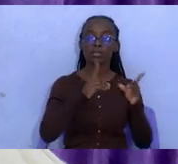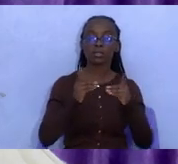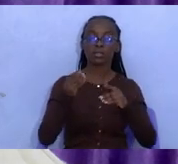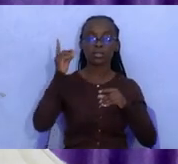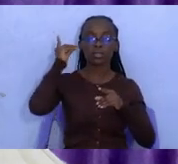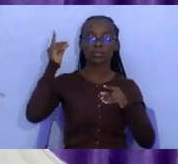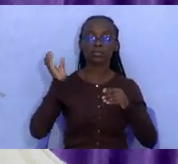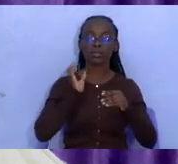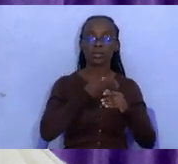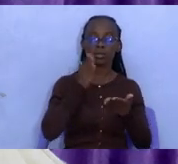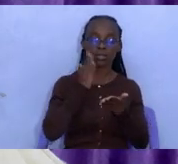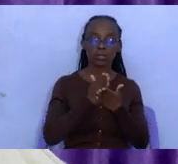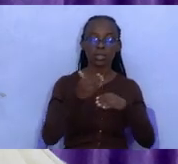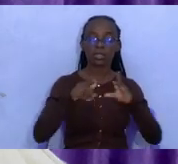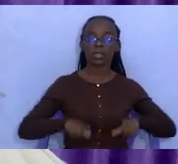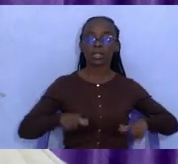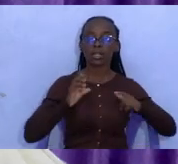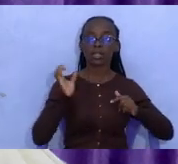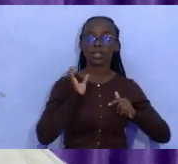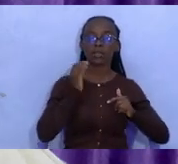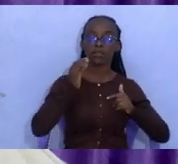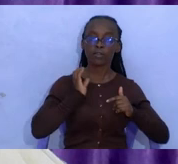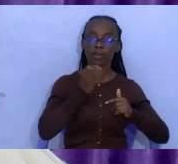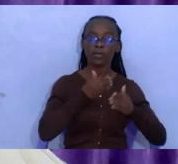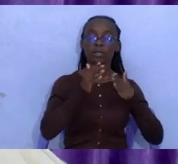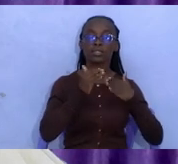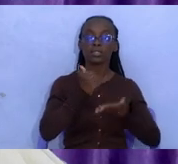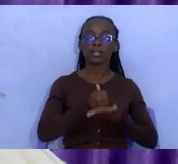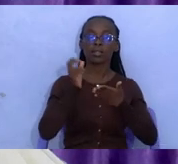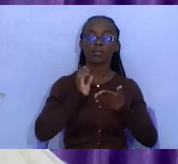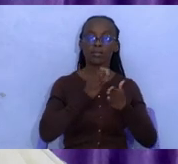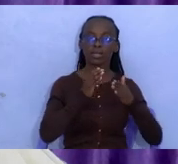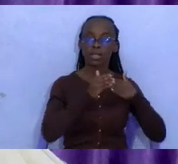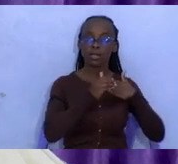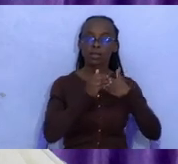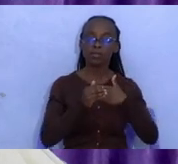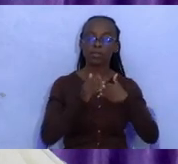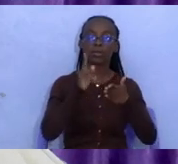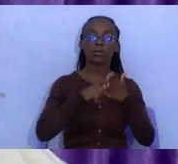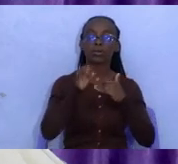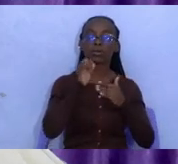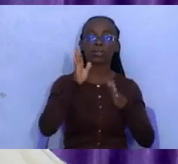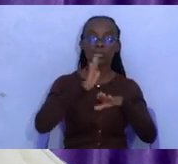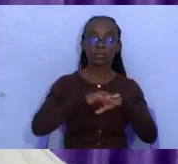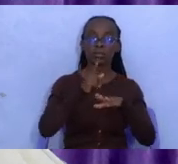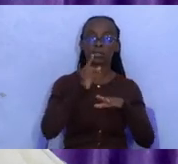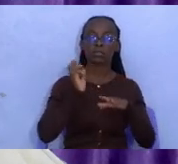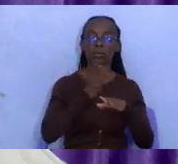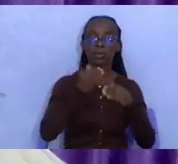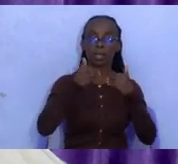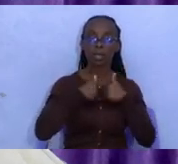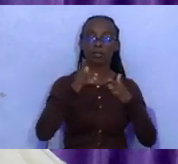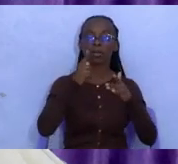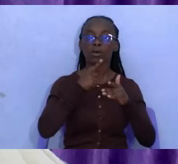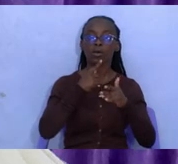yetu. Tusaidie kufuata mwelekeo unaofaa ili tukaweze kupokea matokeo yanayofaa. Tunakushukuru mfalme